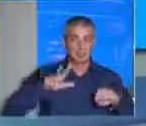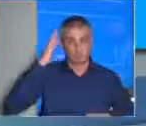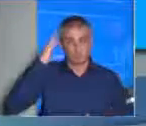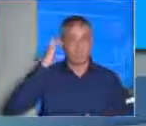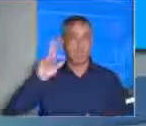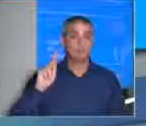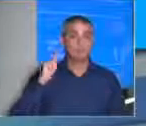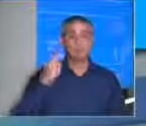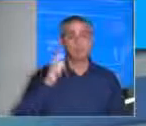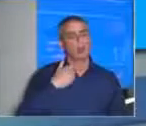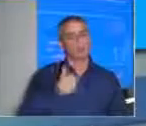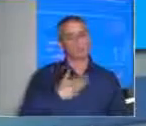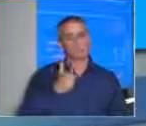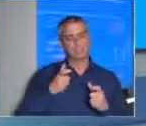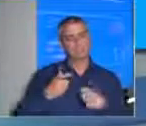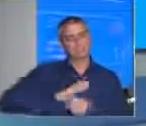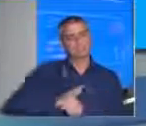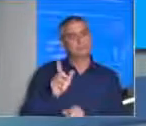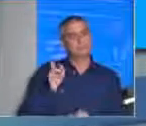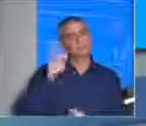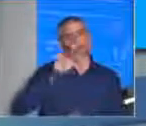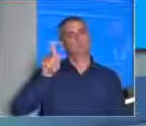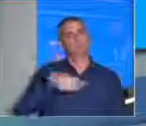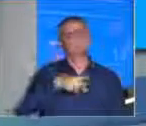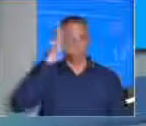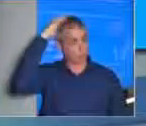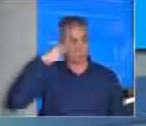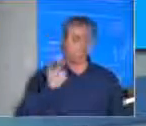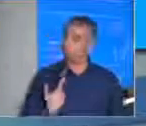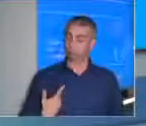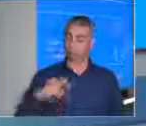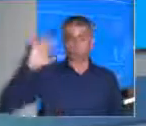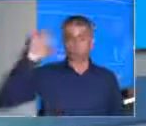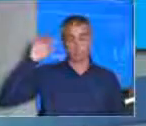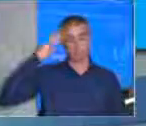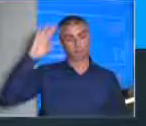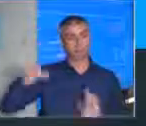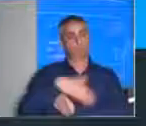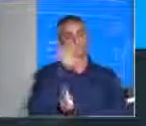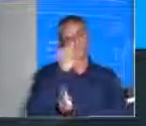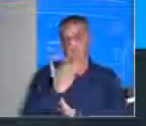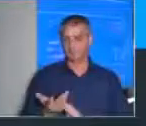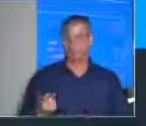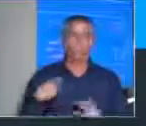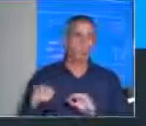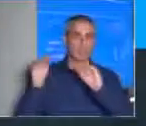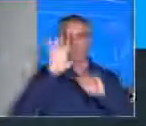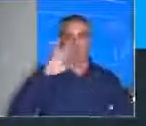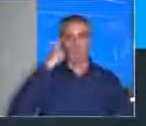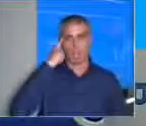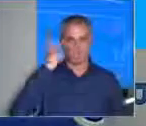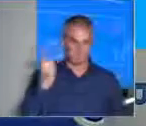איל אמר, אני רוצה שתסירו את הסנקציות, ודונלד טראמפ אמר, אני הולך הביתה. טוב, אז בואי נעבור לעוד מקום באסיה,